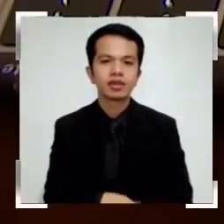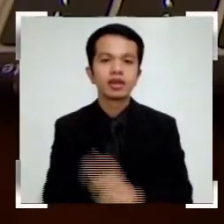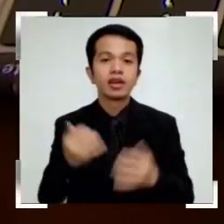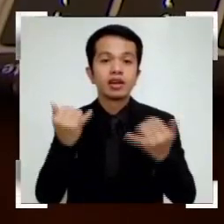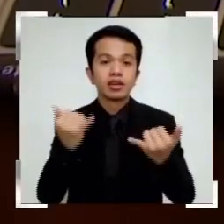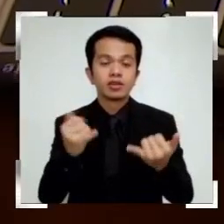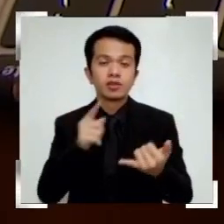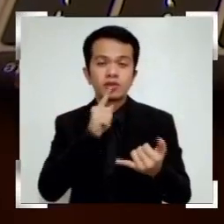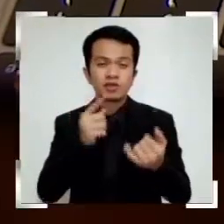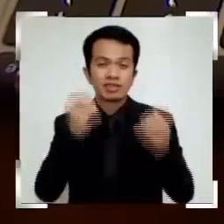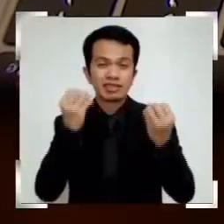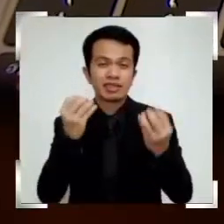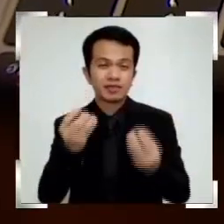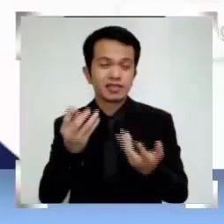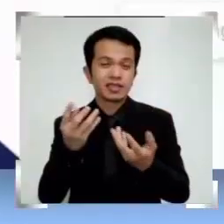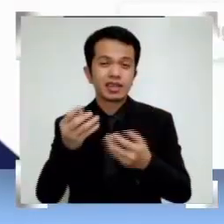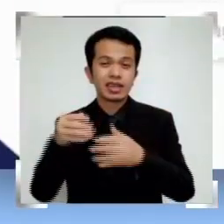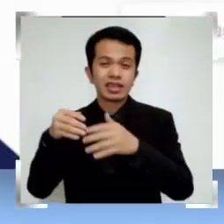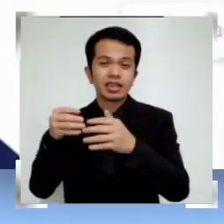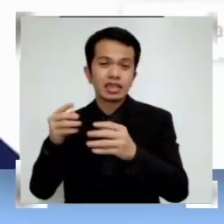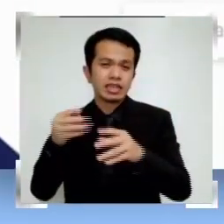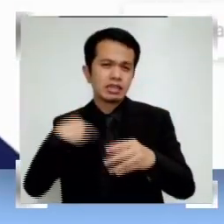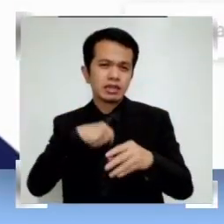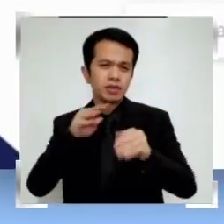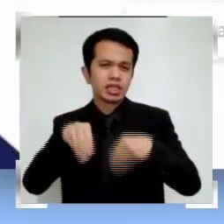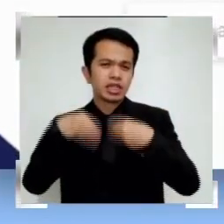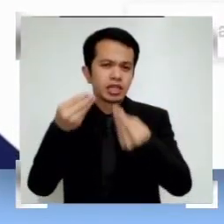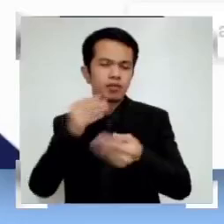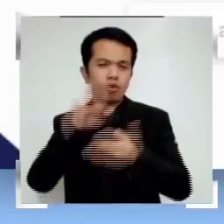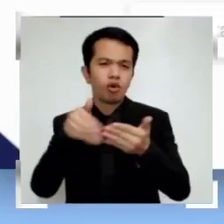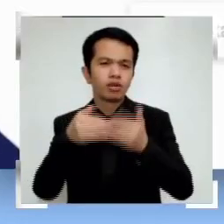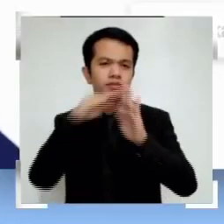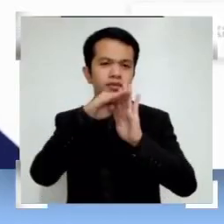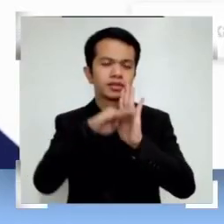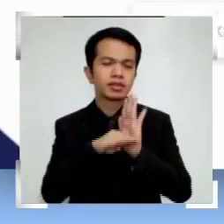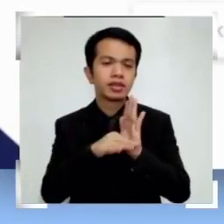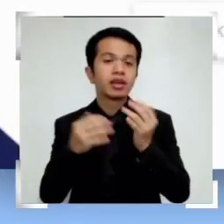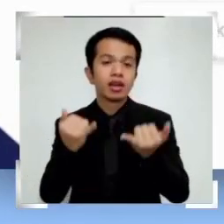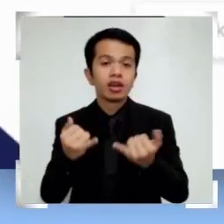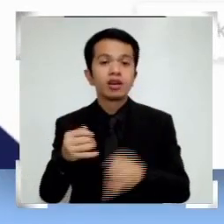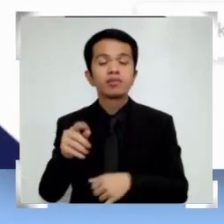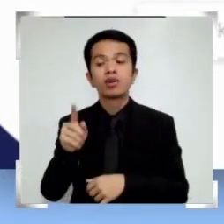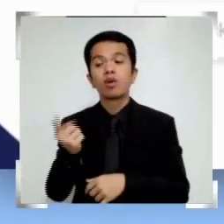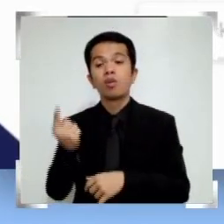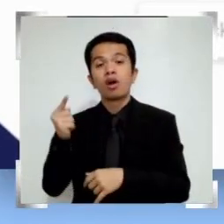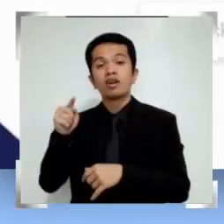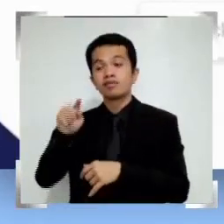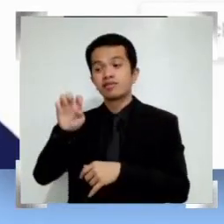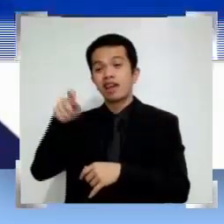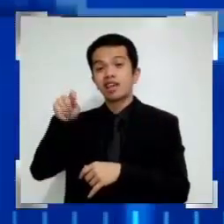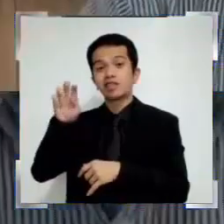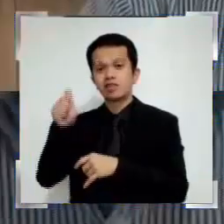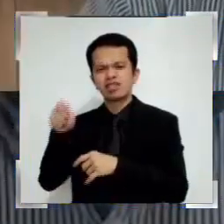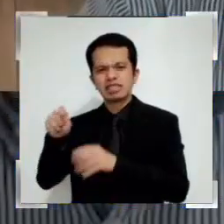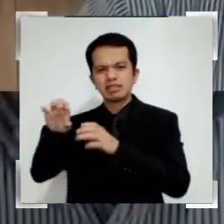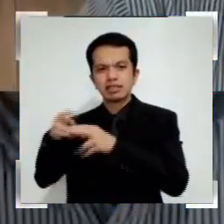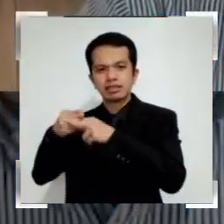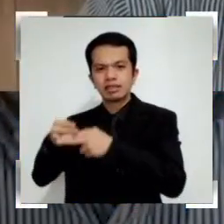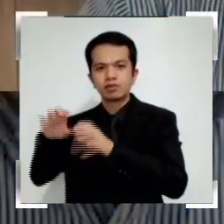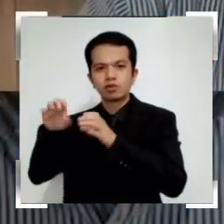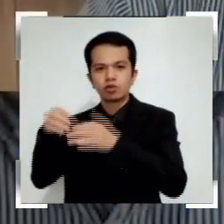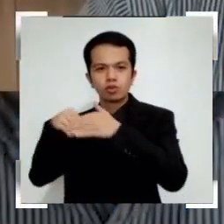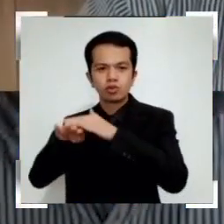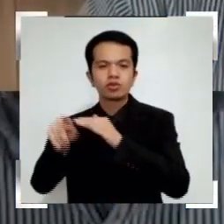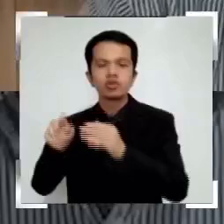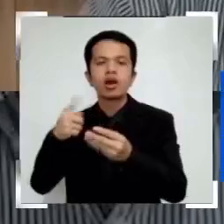will be providing them all the needs. Sinabihan na raw ng One Expert ang mga nakalista sa portal tungkol sa data breach. We have informed